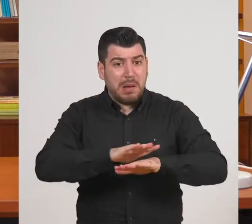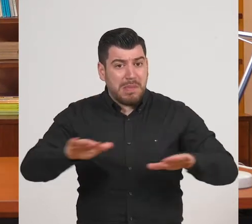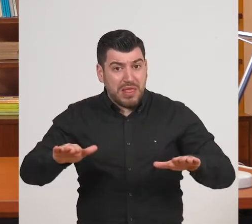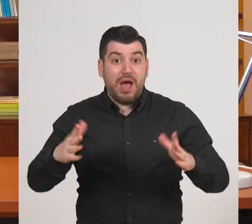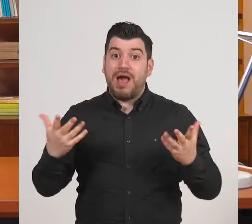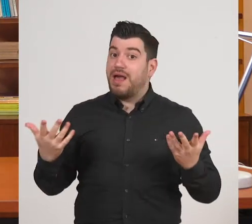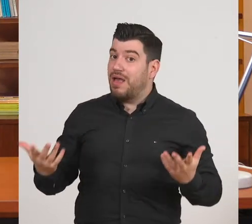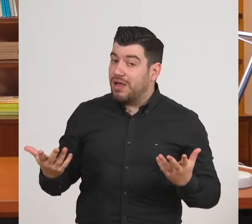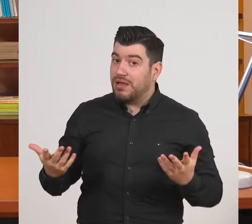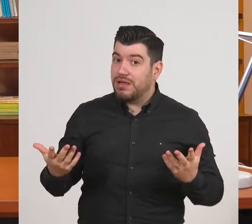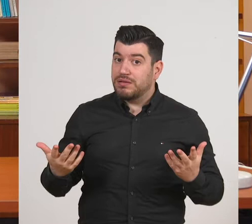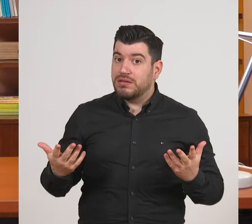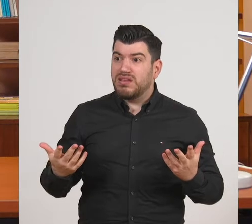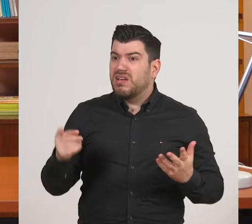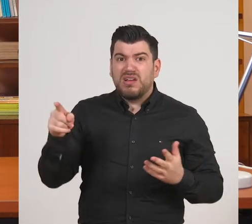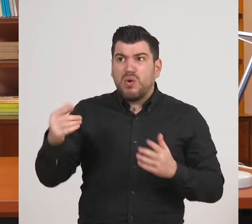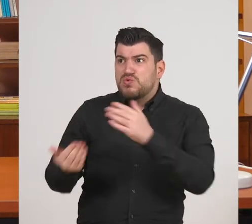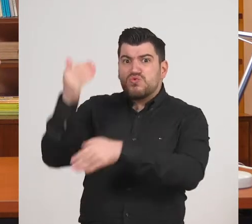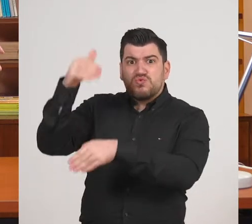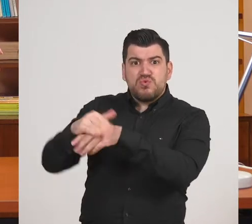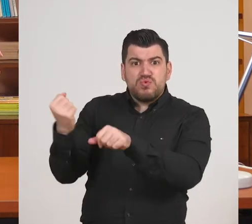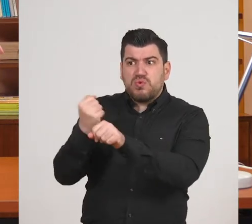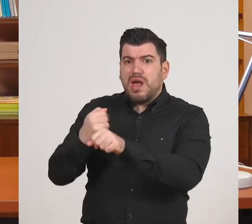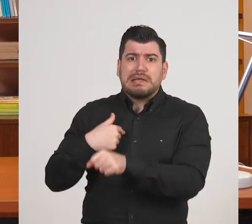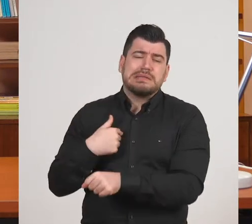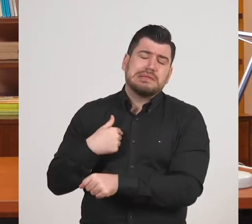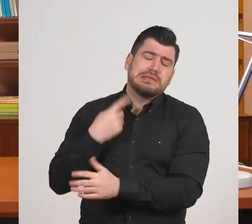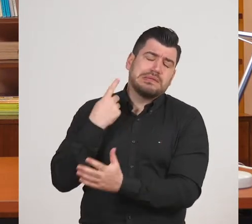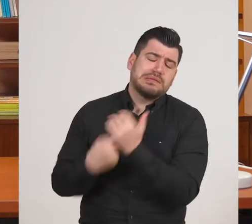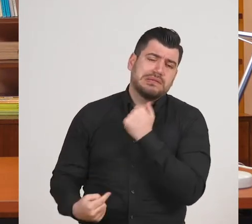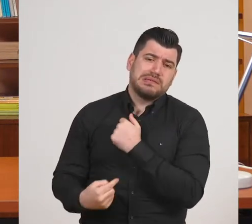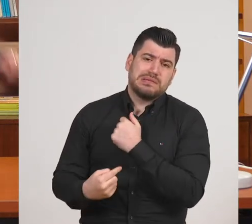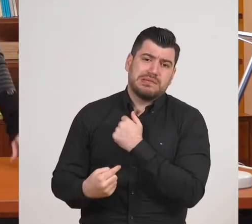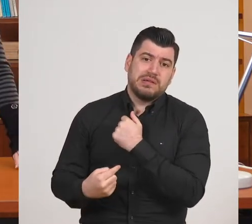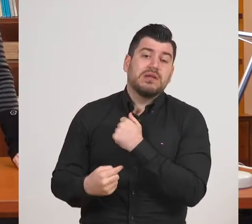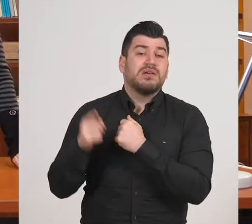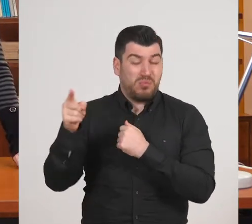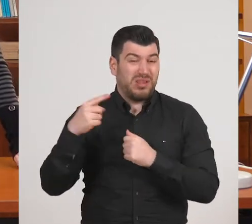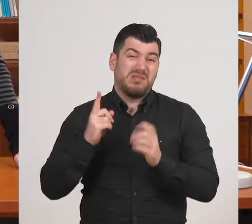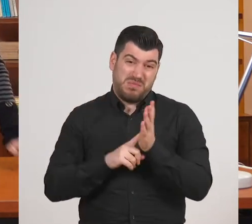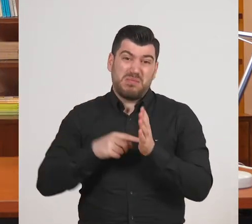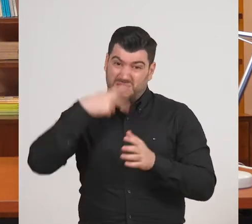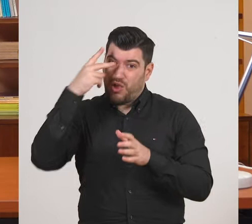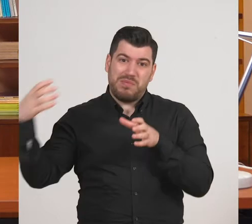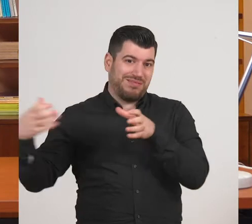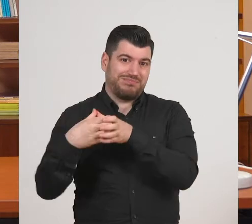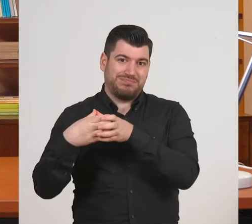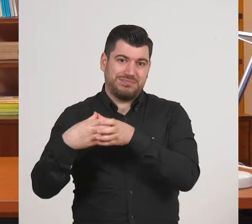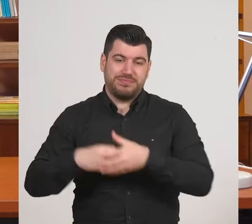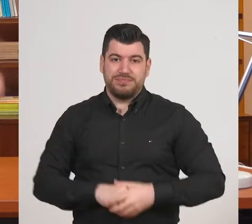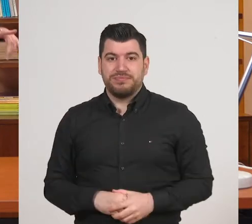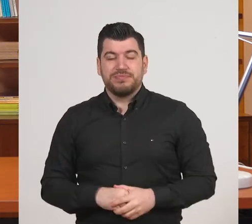αλλά στο τέλος μας λείπουν οι γονείς μας. Έτσι δεν είναι? Πάμε να δούμε άλλα 3